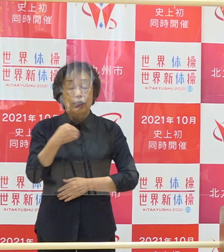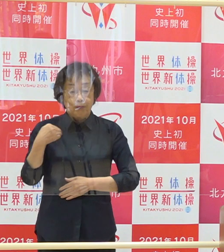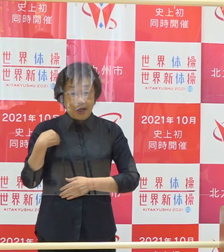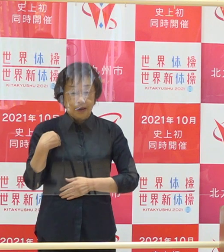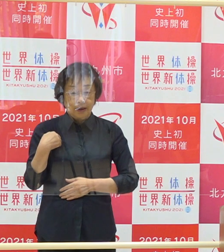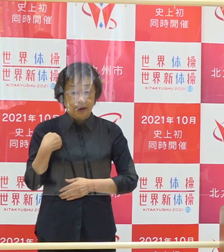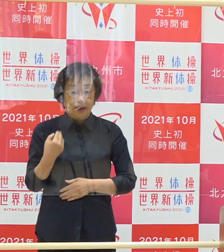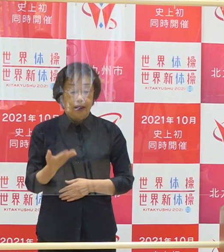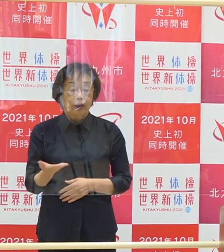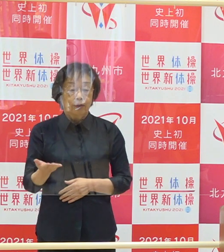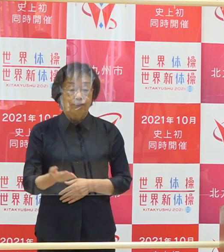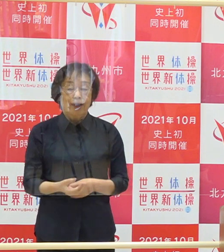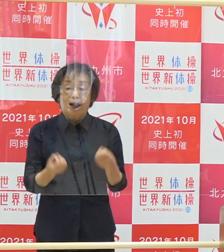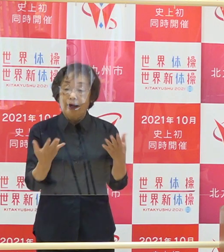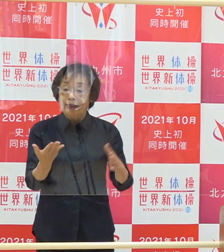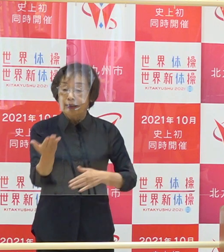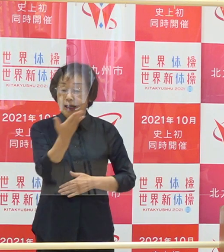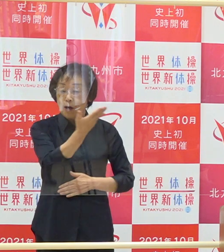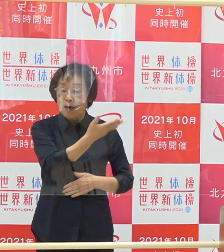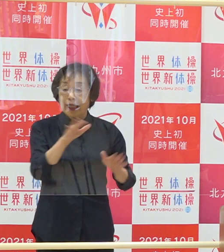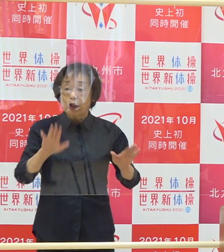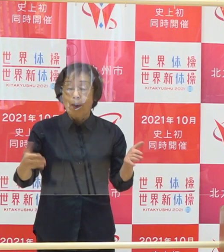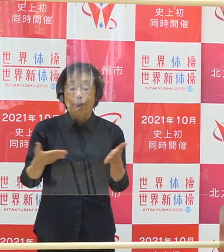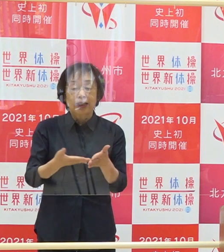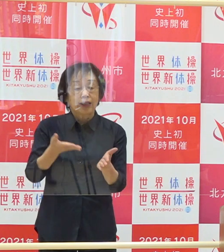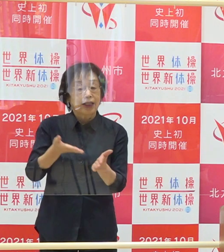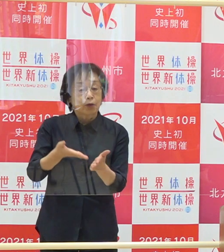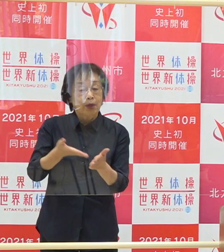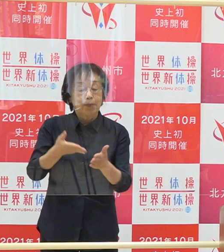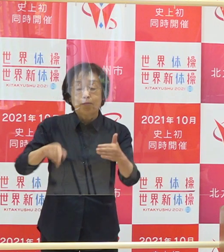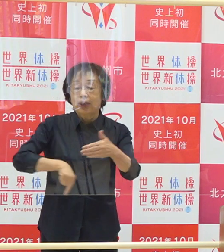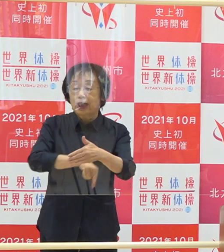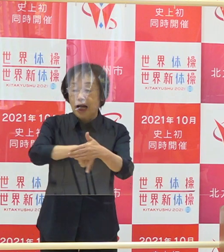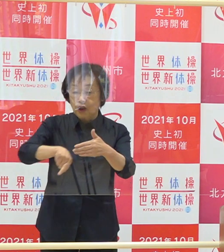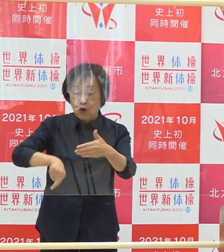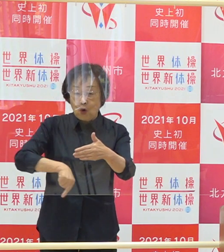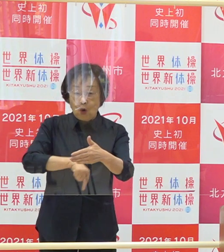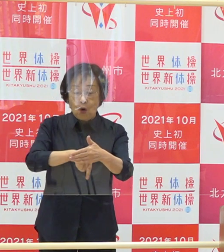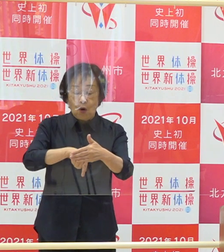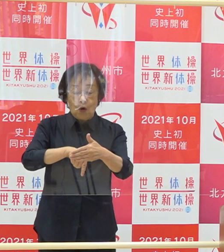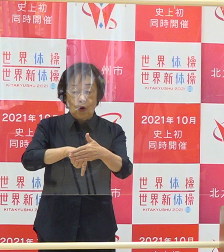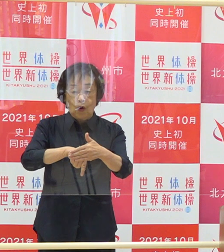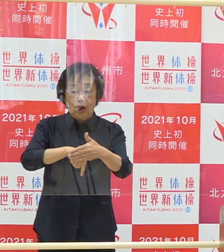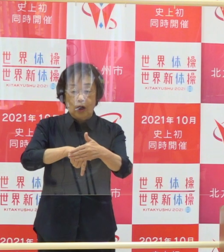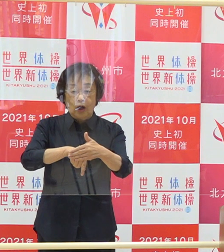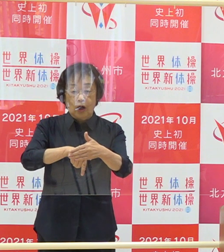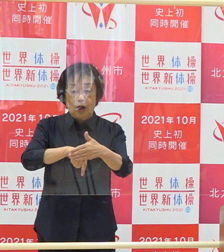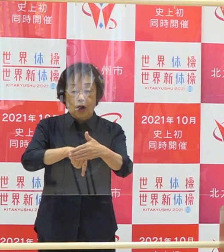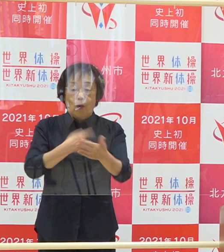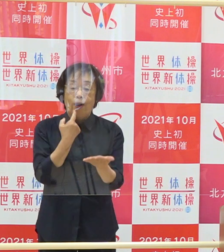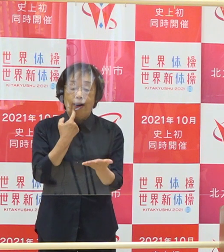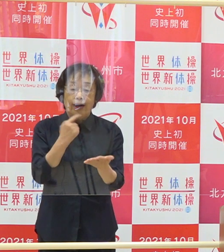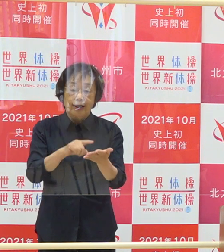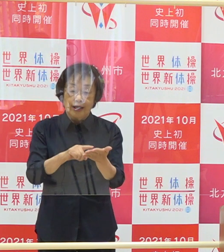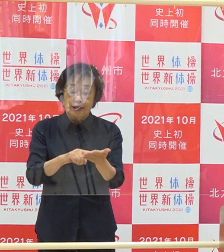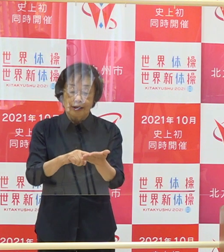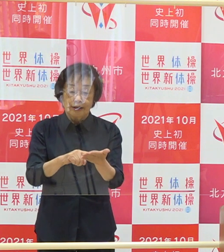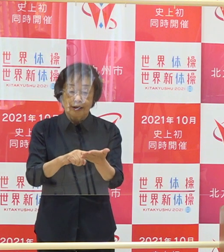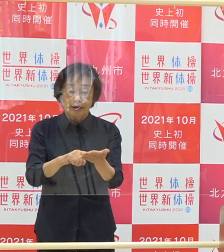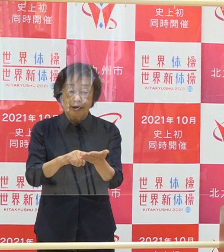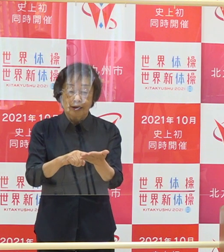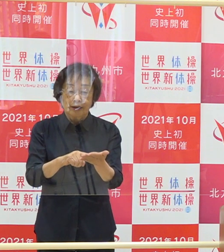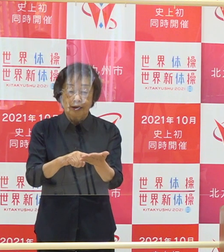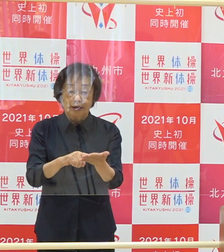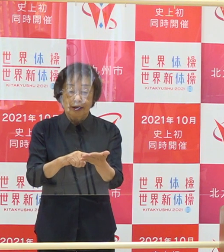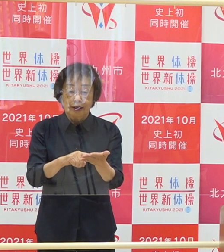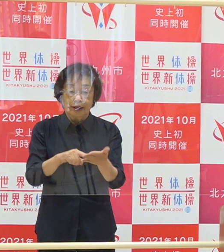の画面になります。これまでご説明した内容をですね、わかりやすくといいますか、ビジュアルにま